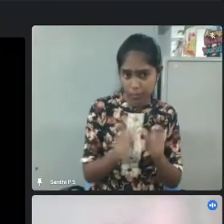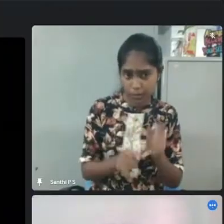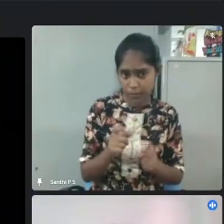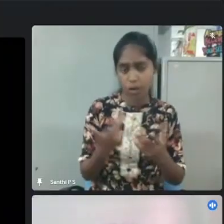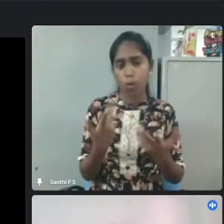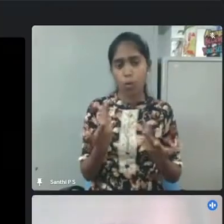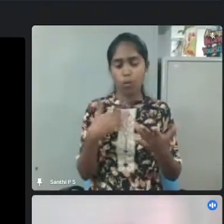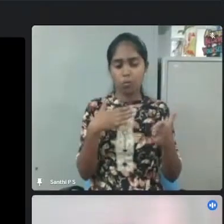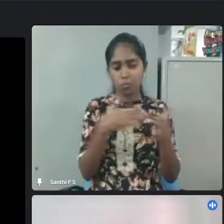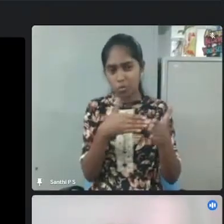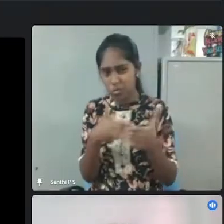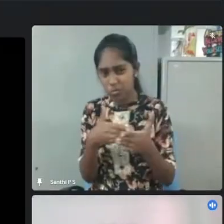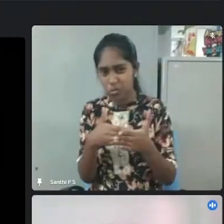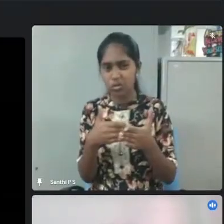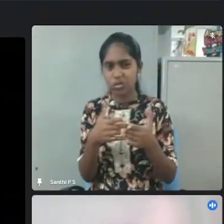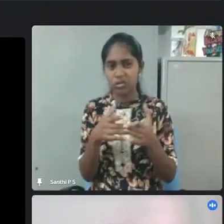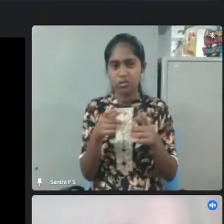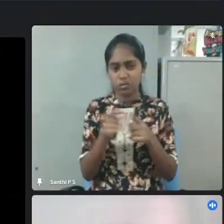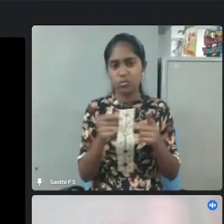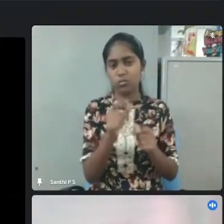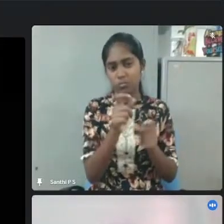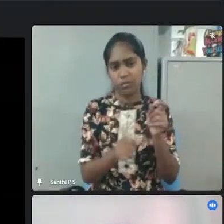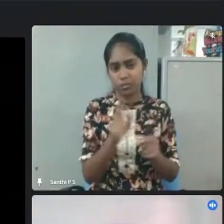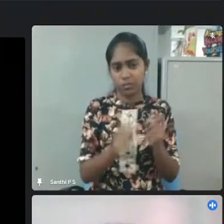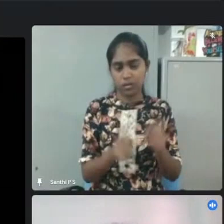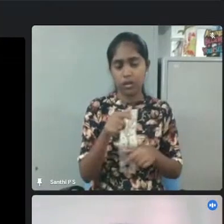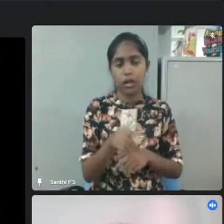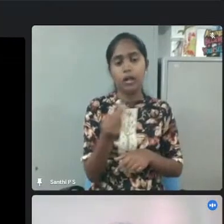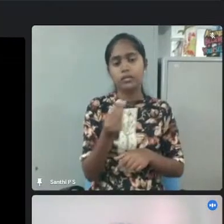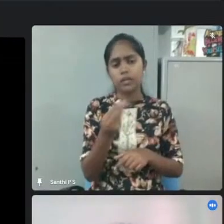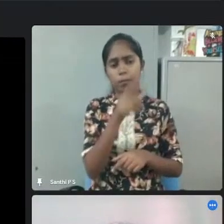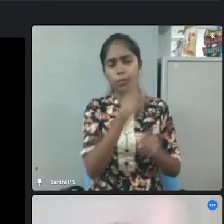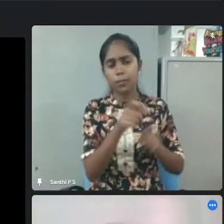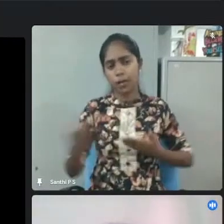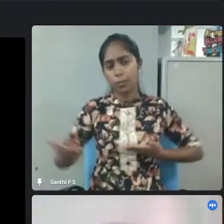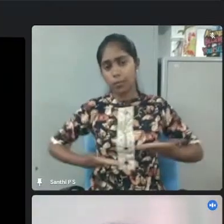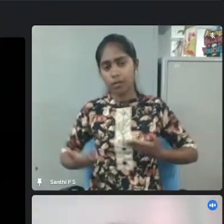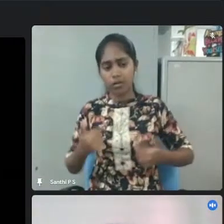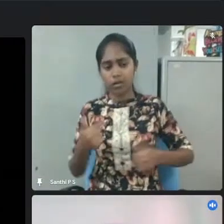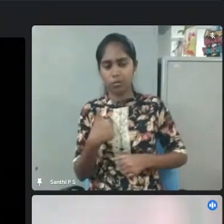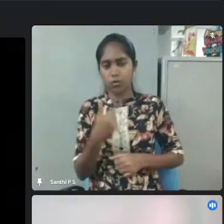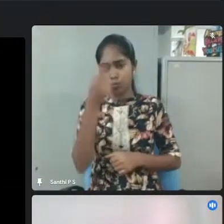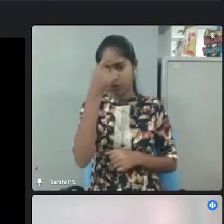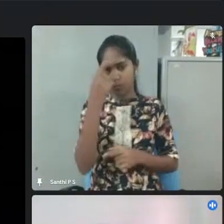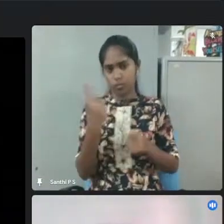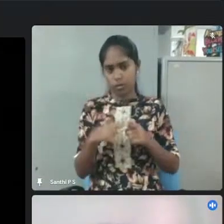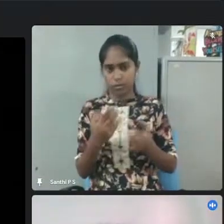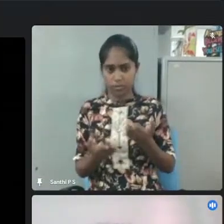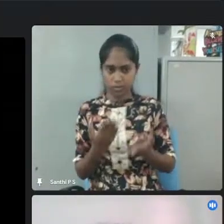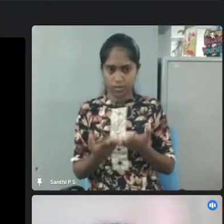പലരുടെയും ചിലപ്പോൾ മനോഭാവങ്ങൾ ചിലപ്പോൾ ഇവർക്ക് കൂടുതൽ ബുദ്ധിമുട്ടുകൾ ഉണ്ടാക്കാൻ സാധ്യതയുണ്ട്. അപ്പോൾ